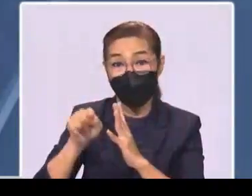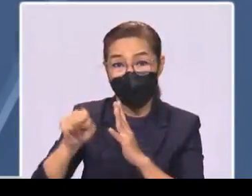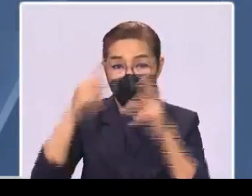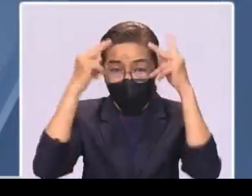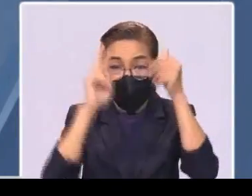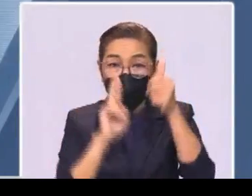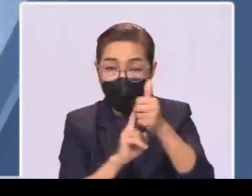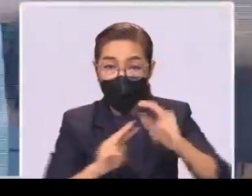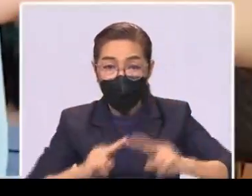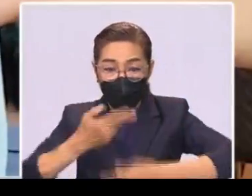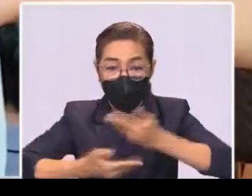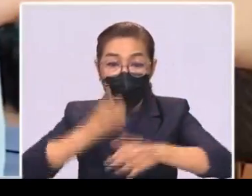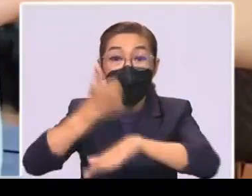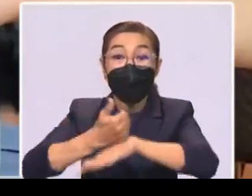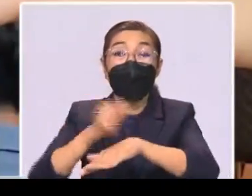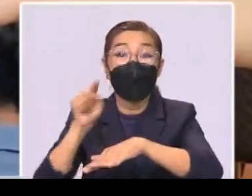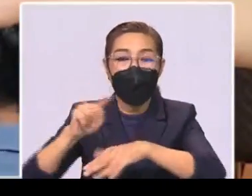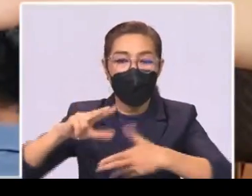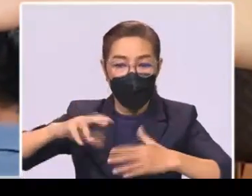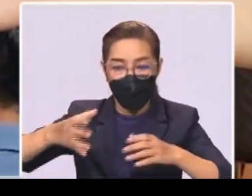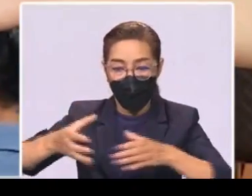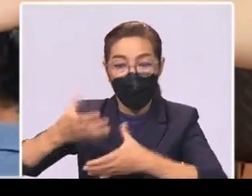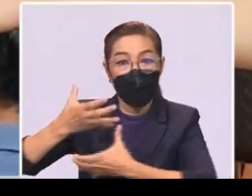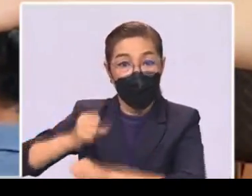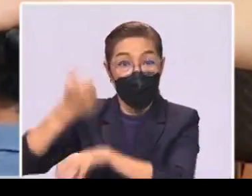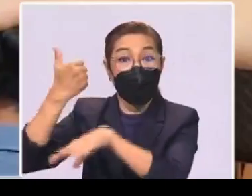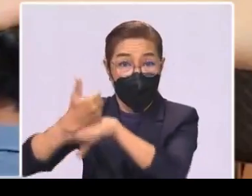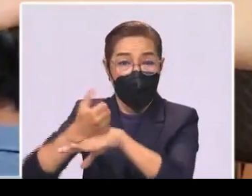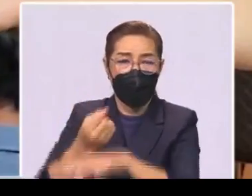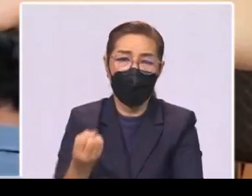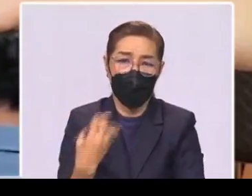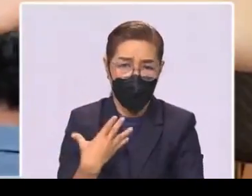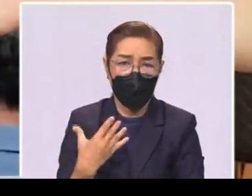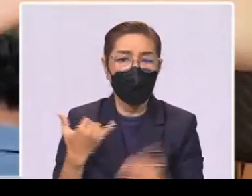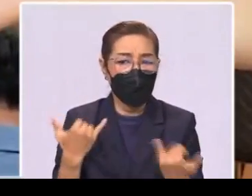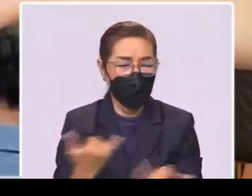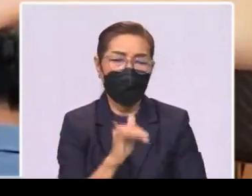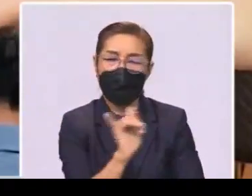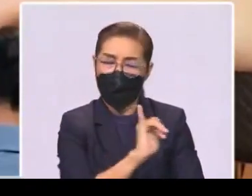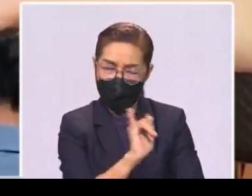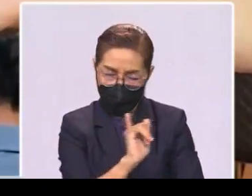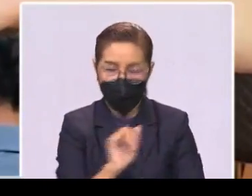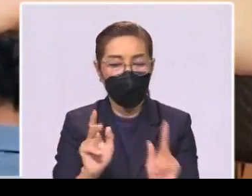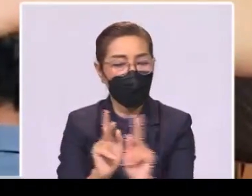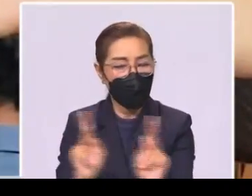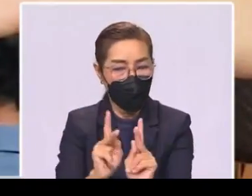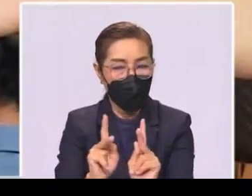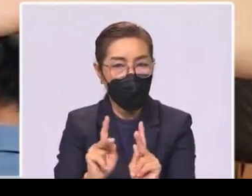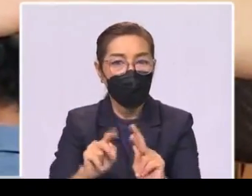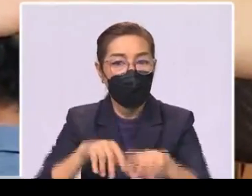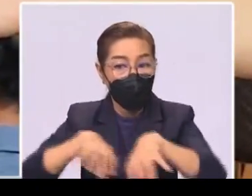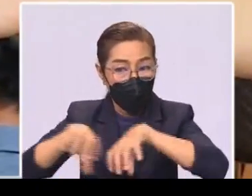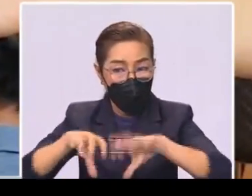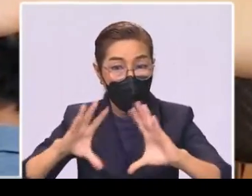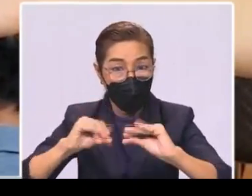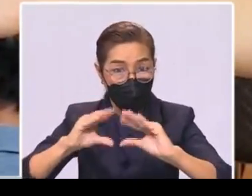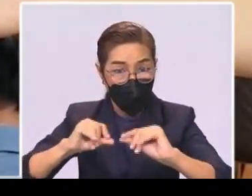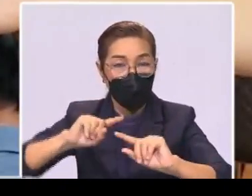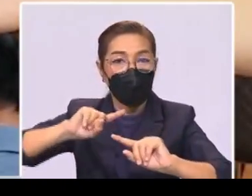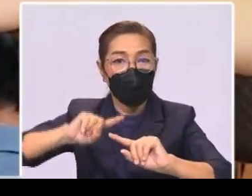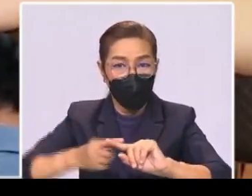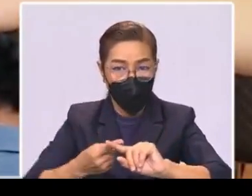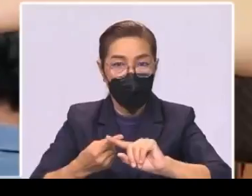รัฐมนตรีว่าการกระทรวงพาณิชย์ในฐานะหน้าพรรคบอกว่าเขาจะมีการประชุมคณะกรรมการบริหารพรรคในวันจันทร์ที่